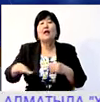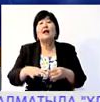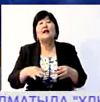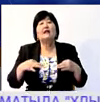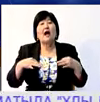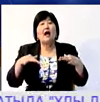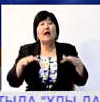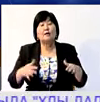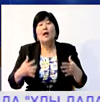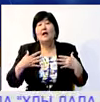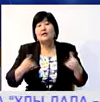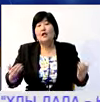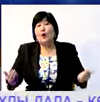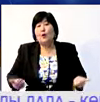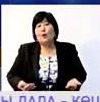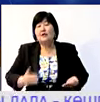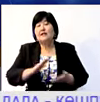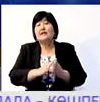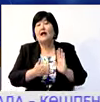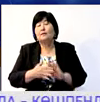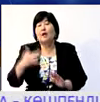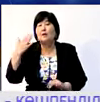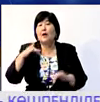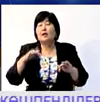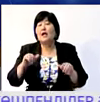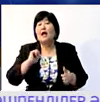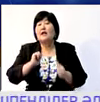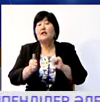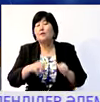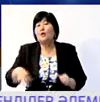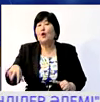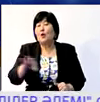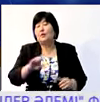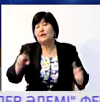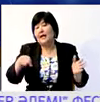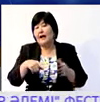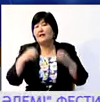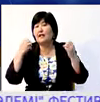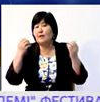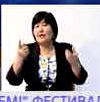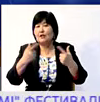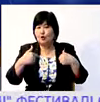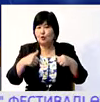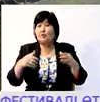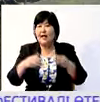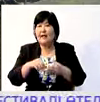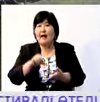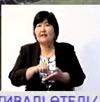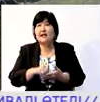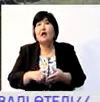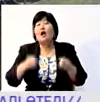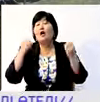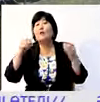өтті. Салауатты өмір салтын қалыптастыру мақсатында өткен спартакиада облыстық қалалық мәдениет ұжымдары қатысты.